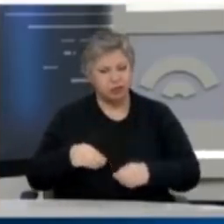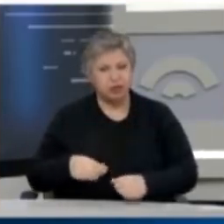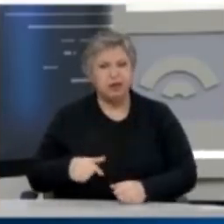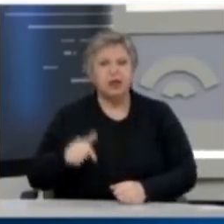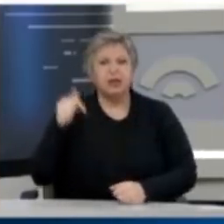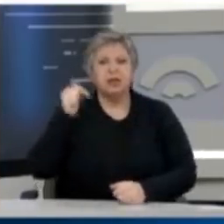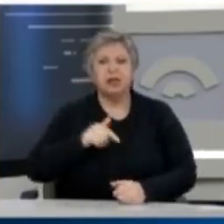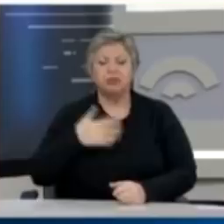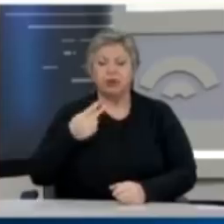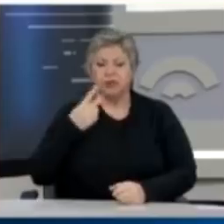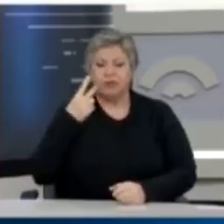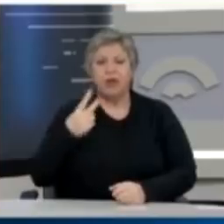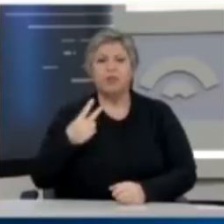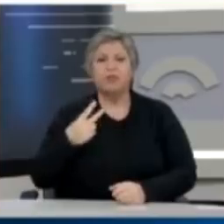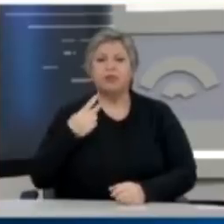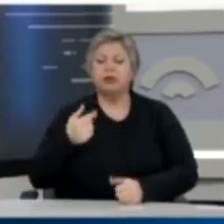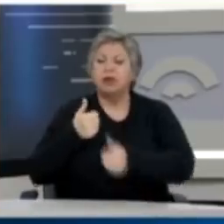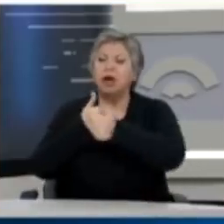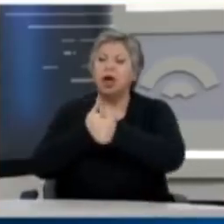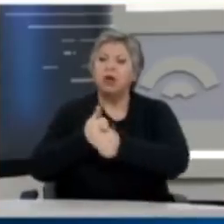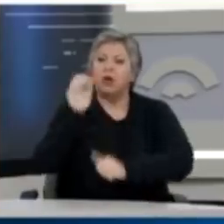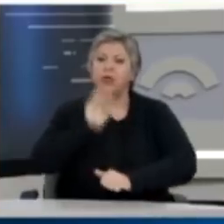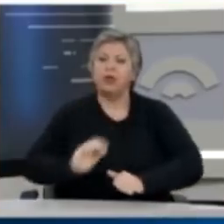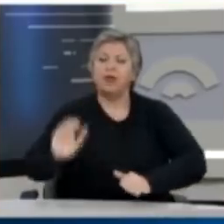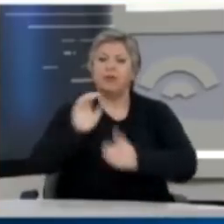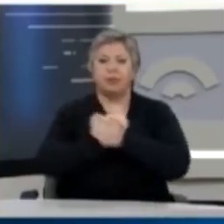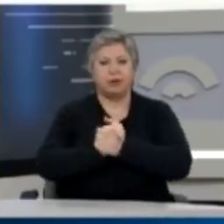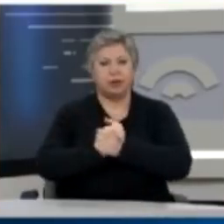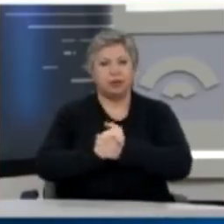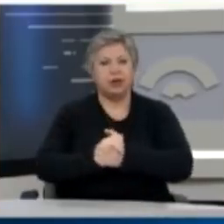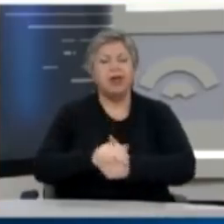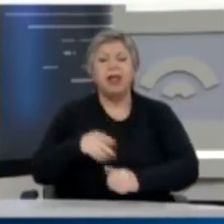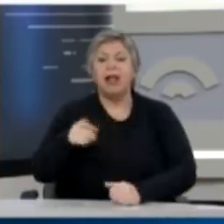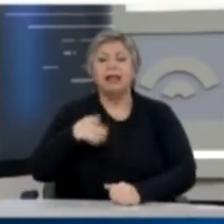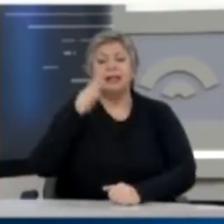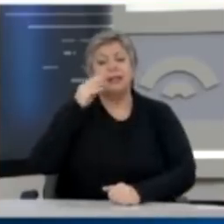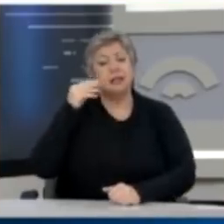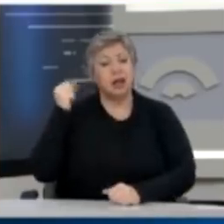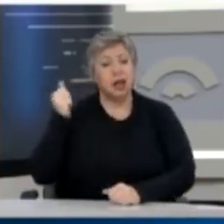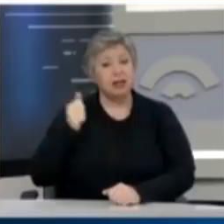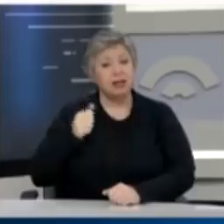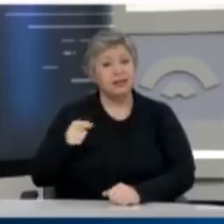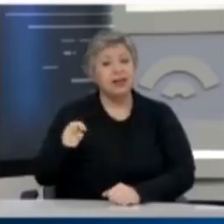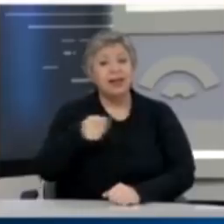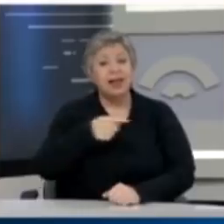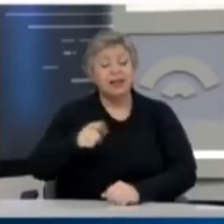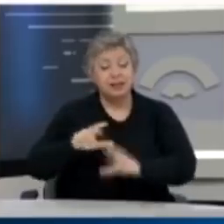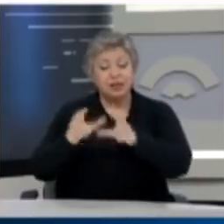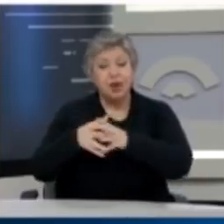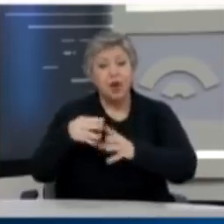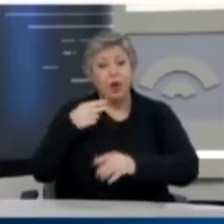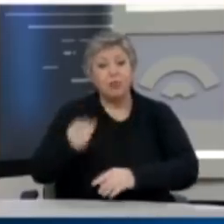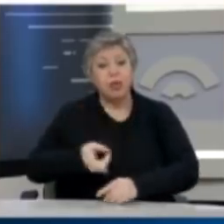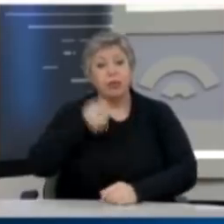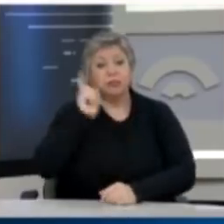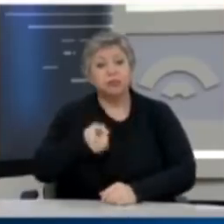αυξημένη ισχύ. Ξεχάσατε, κύριοι του ΣΥΡΙΖΑ, την κριτική που παλιότερα εσείς ασκούσατε για αυτές